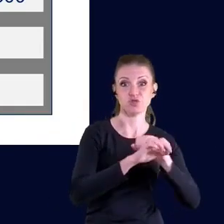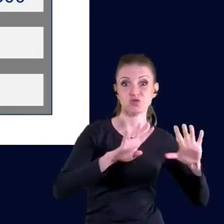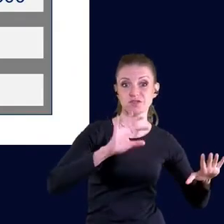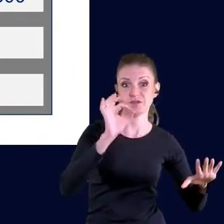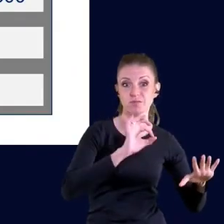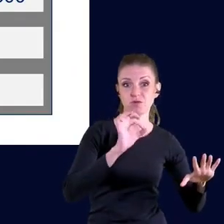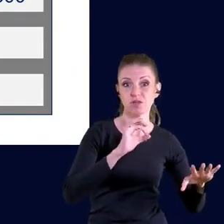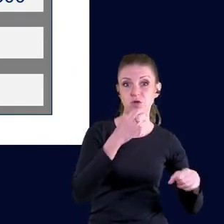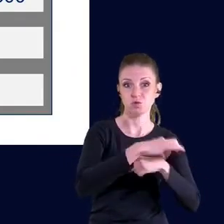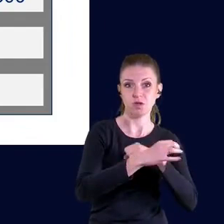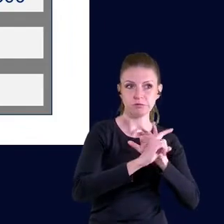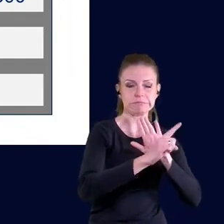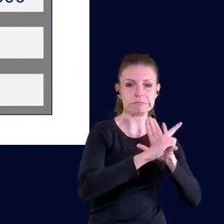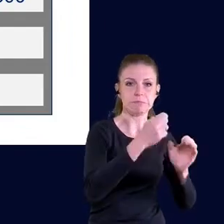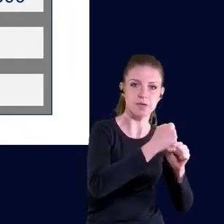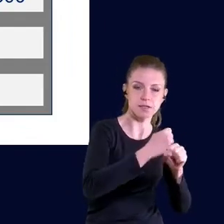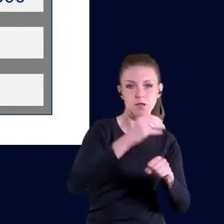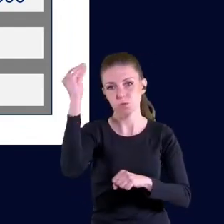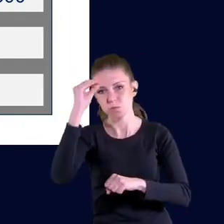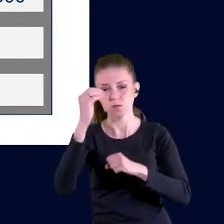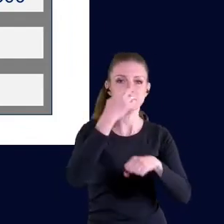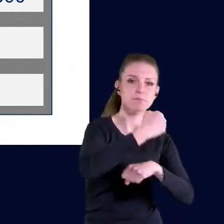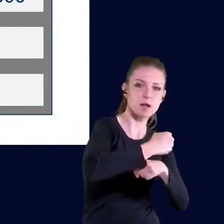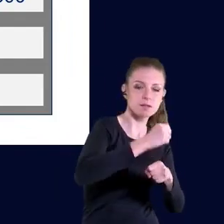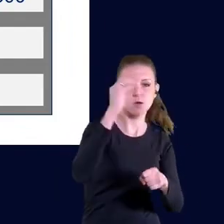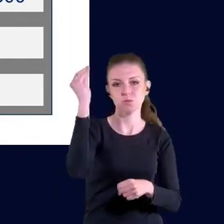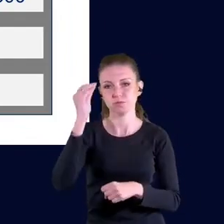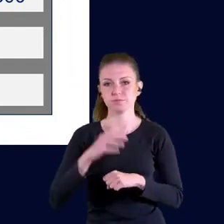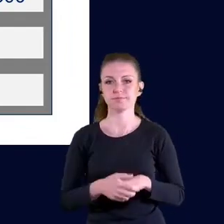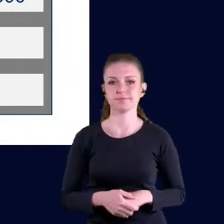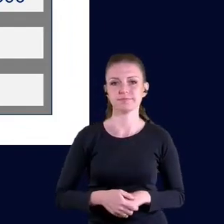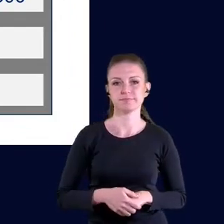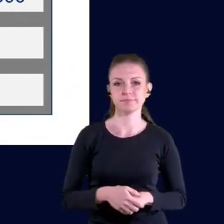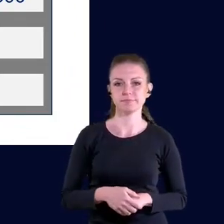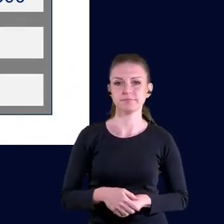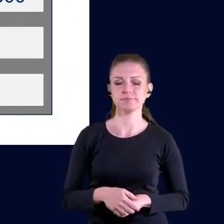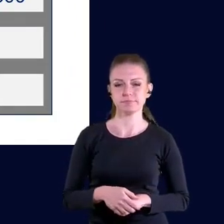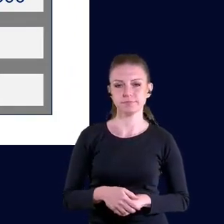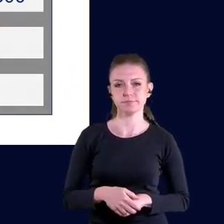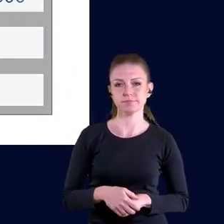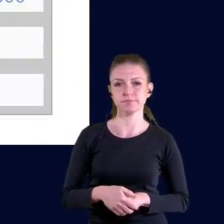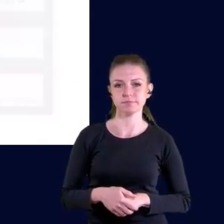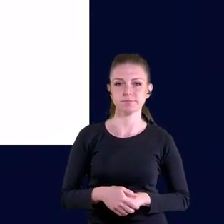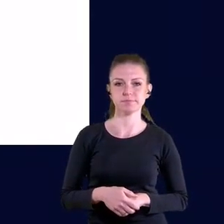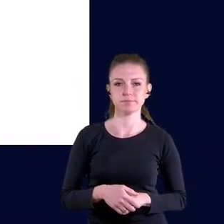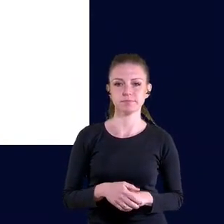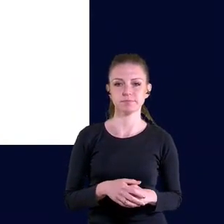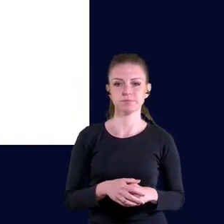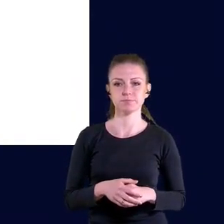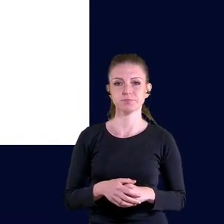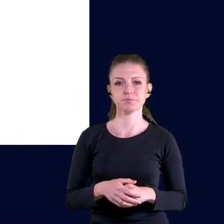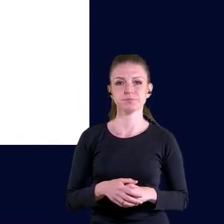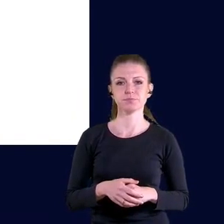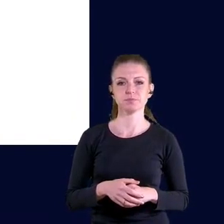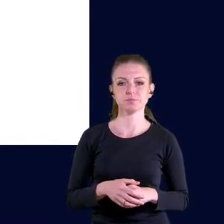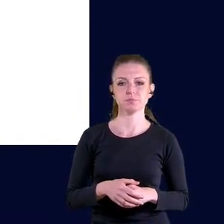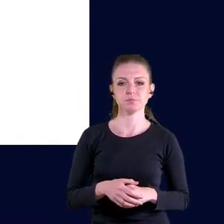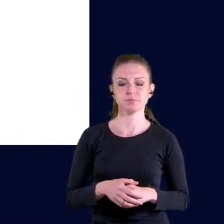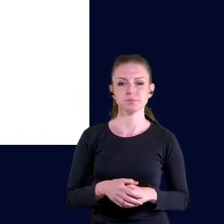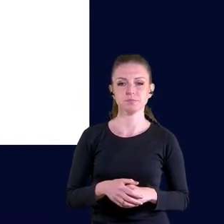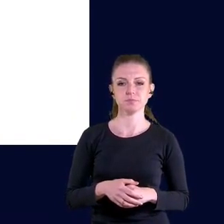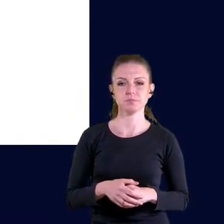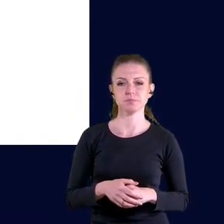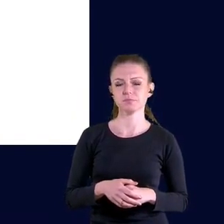i cały czas mówimy o dostępie do podręczników proszę o kolejny slajd nie dotarłam do badań które